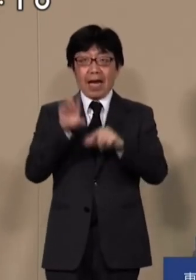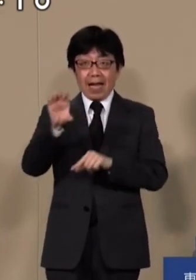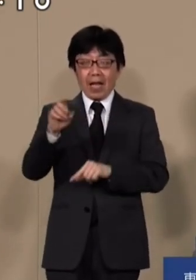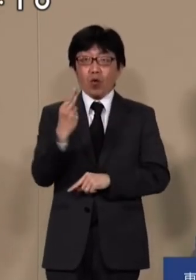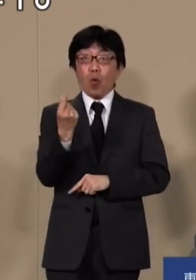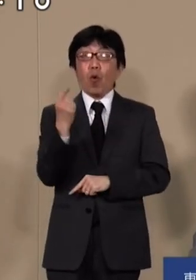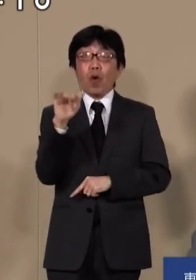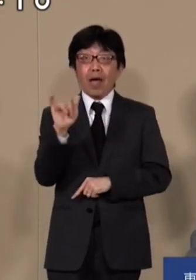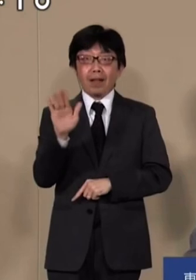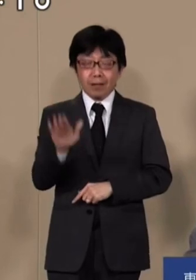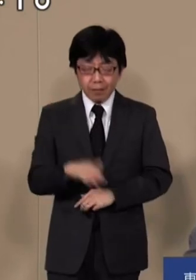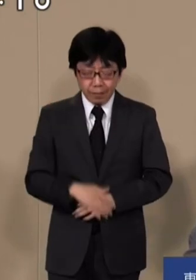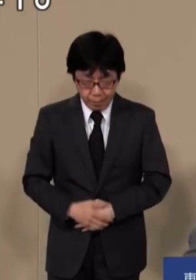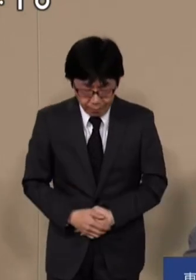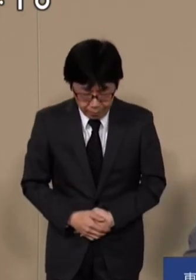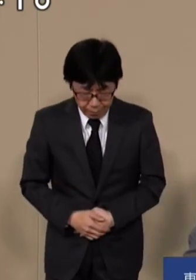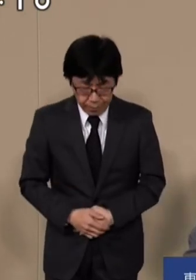まし